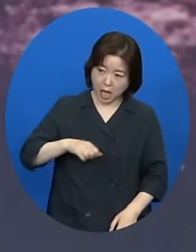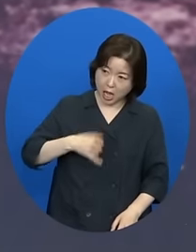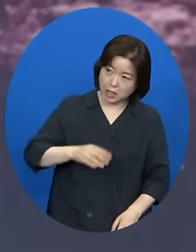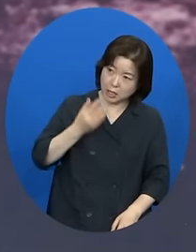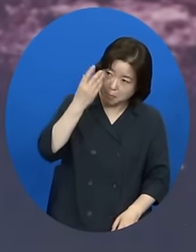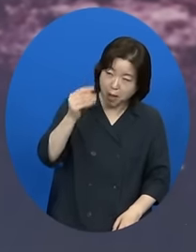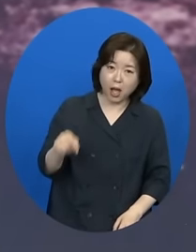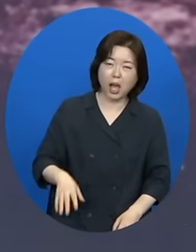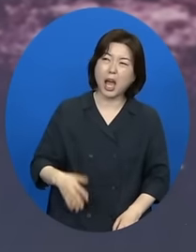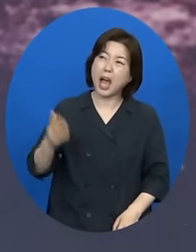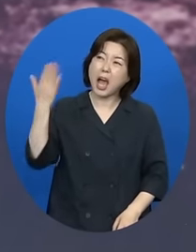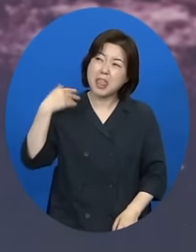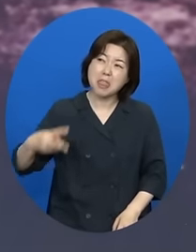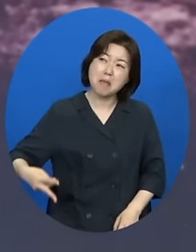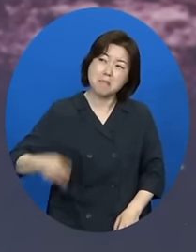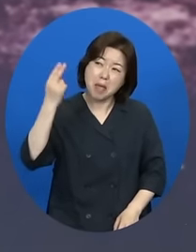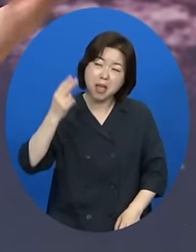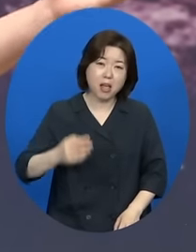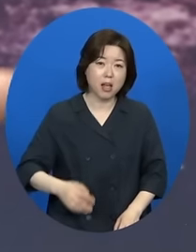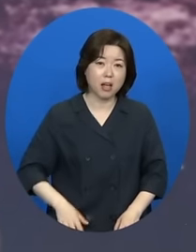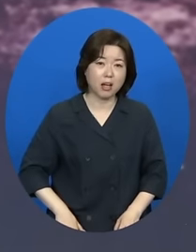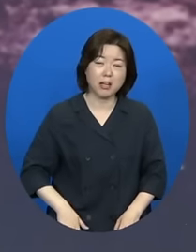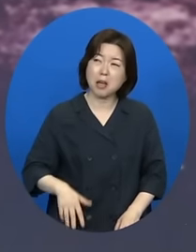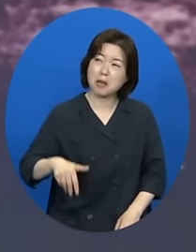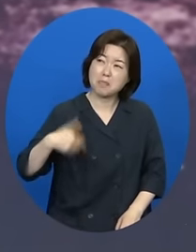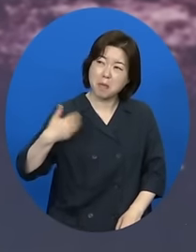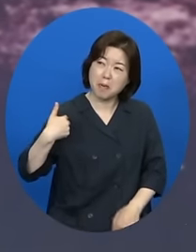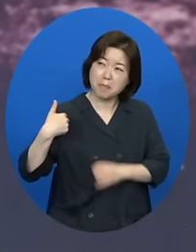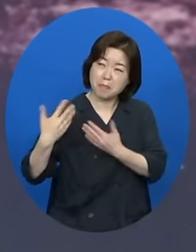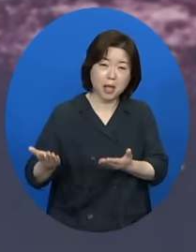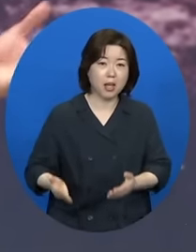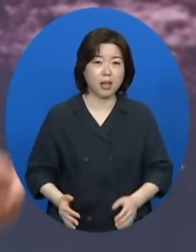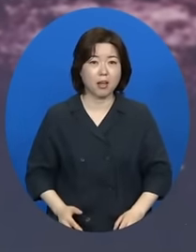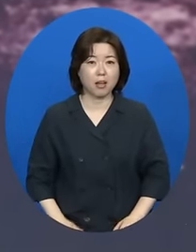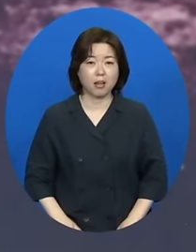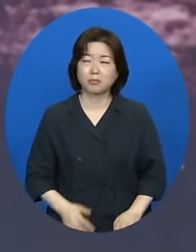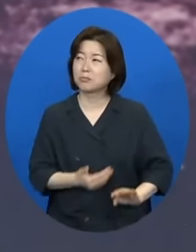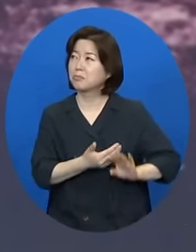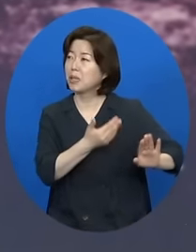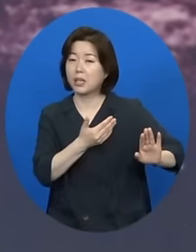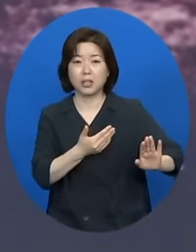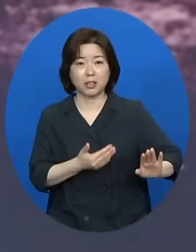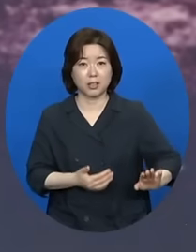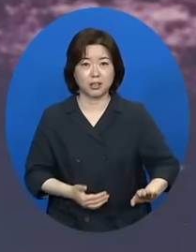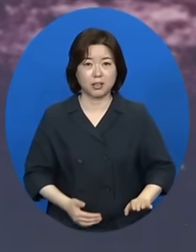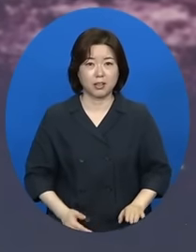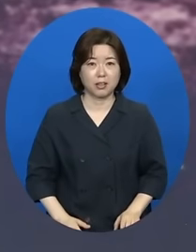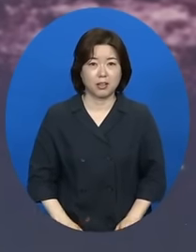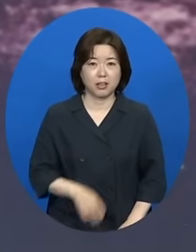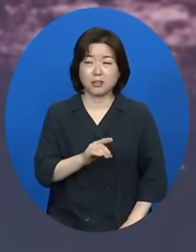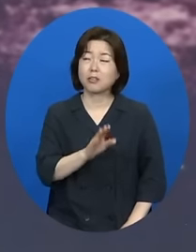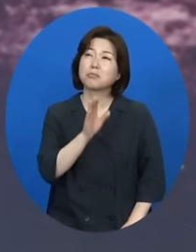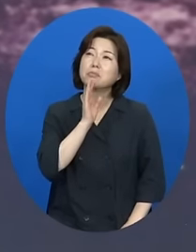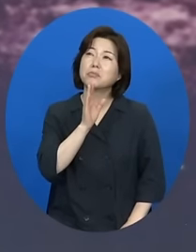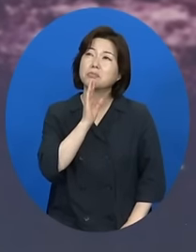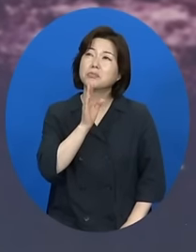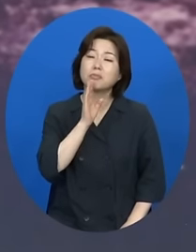부모님이 그때 그렇게 끊어버렸지. 아, 모른 채 버렸지. 난 몰라 했지. 아이, 뭐 그게 맞나